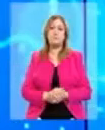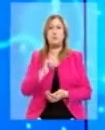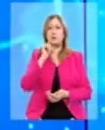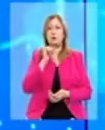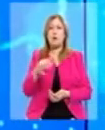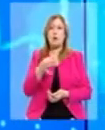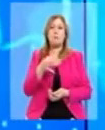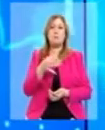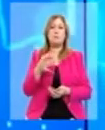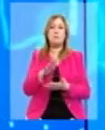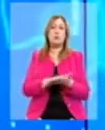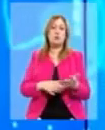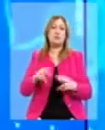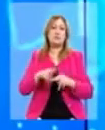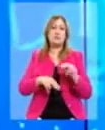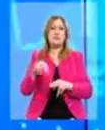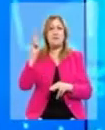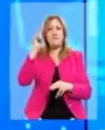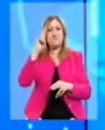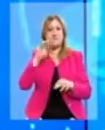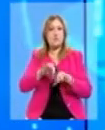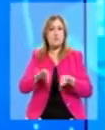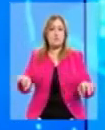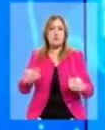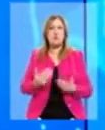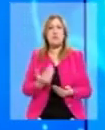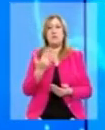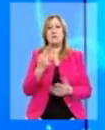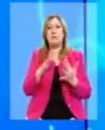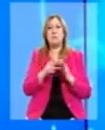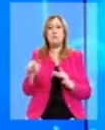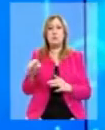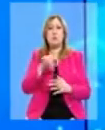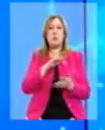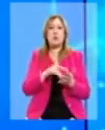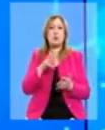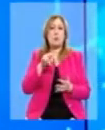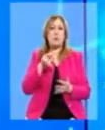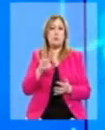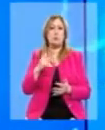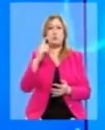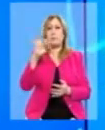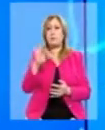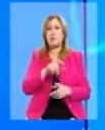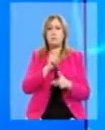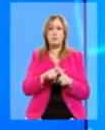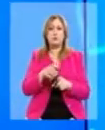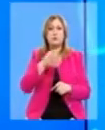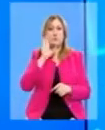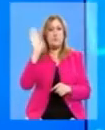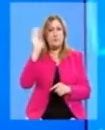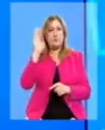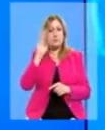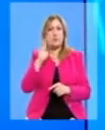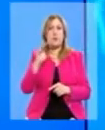В Костанайском районе продолжается строительство водопровода. Жители сразу нескольких сел города Тобыл будут 100% обеспечены питьевой